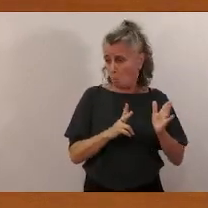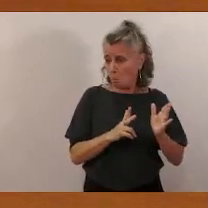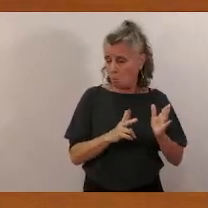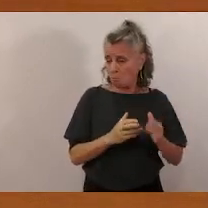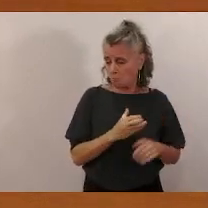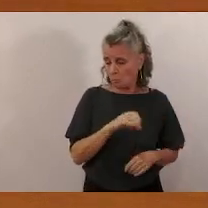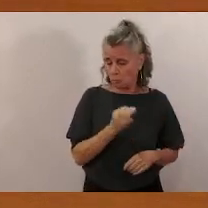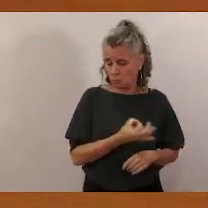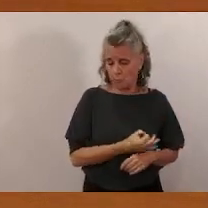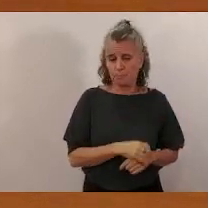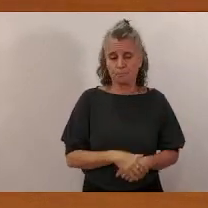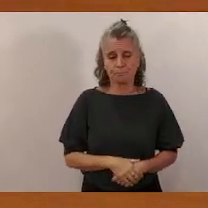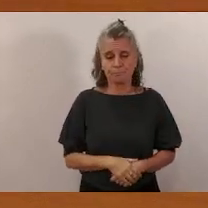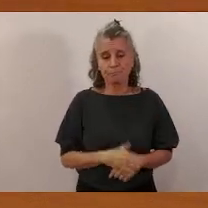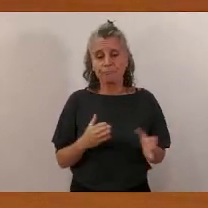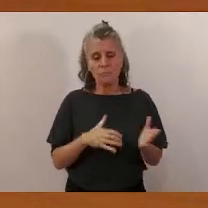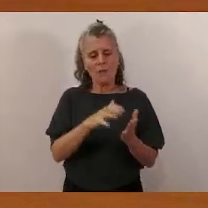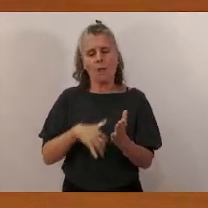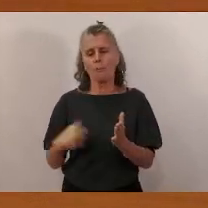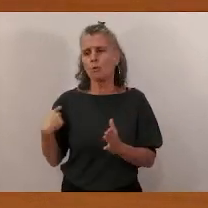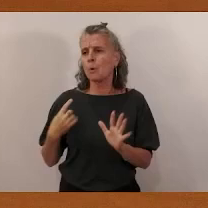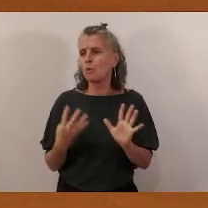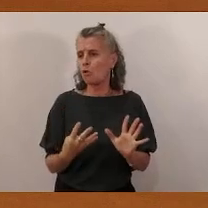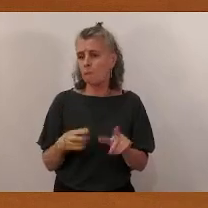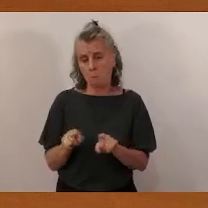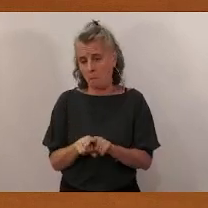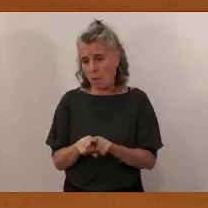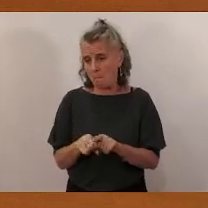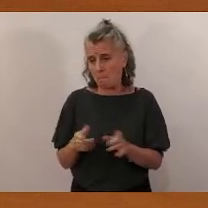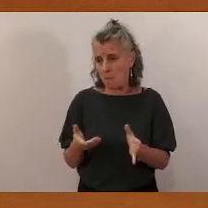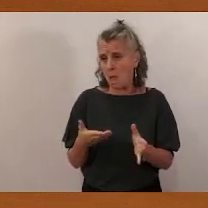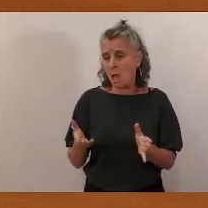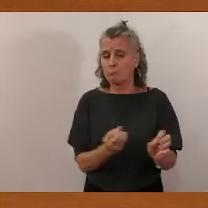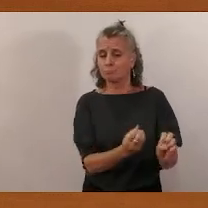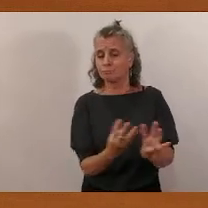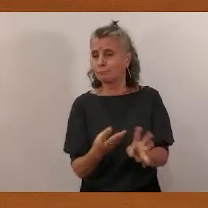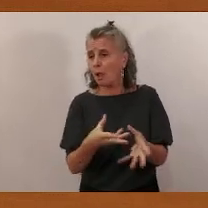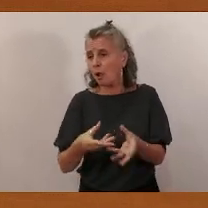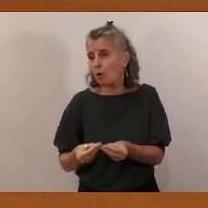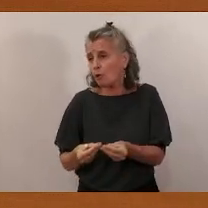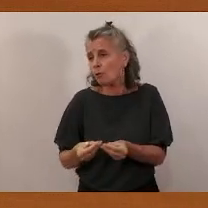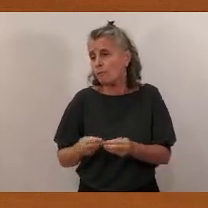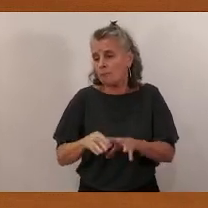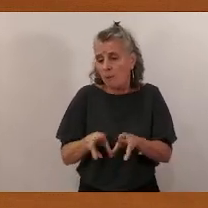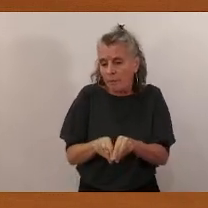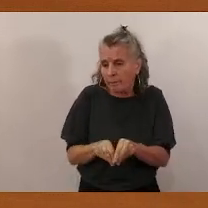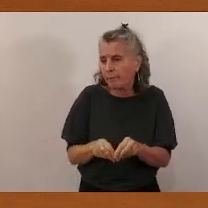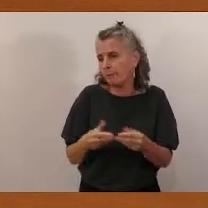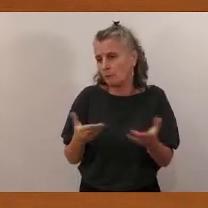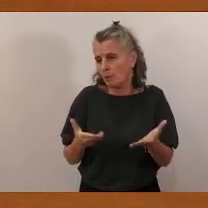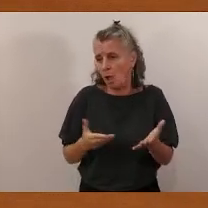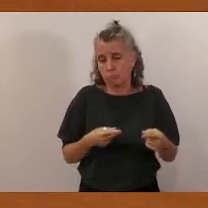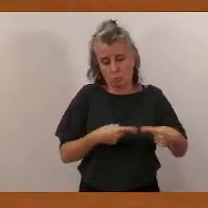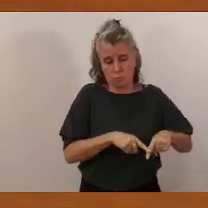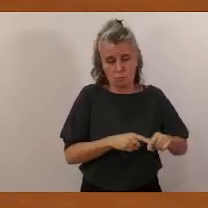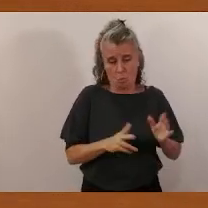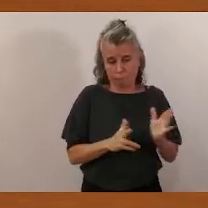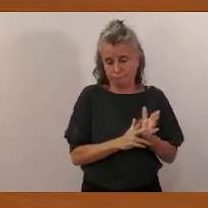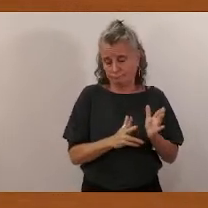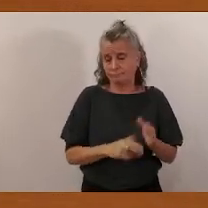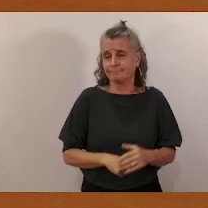9, c'est la même chose, mais en faveur des familles, et on a l'avis favorable de la commission. Et...